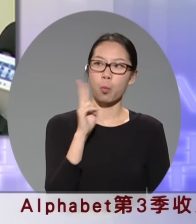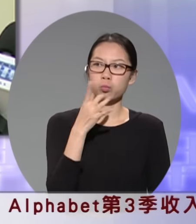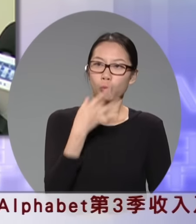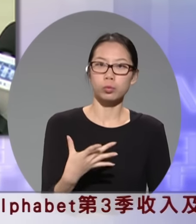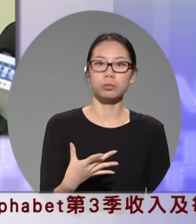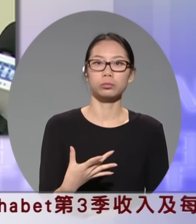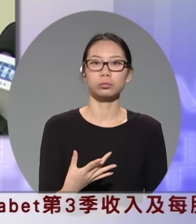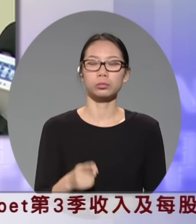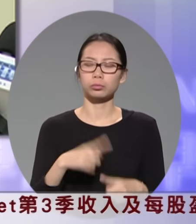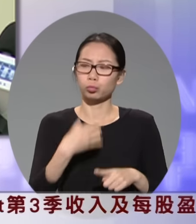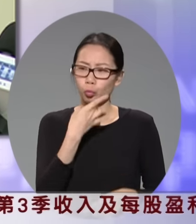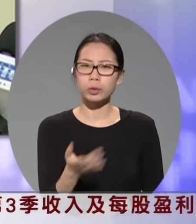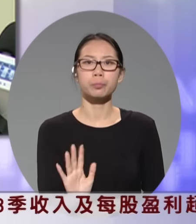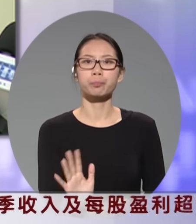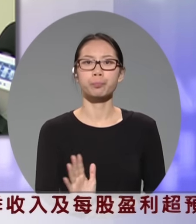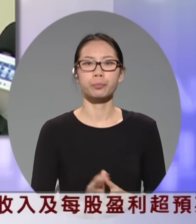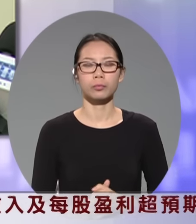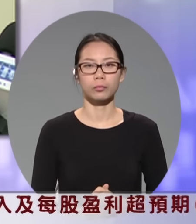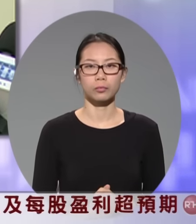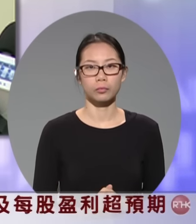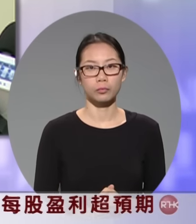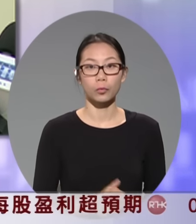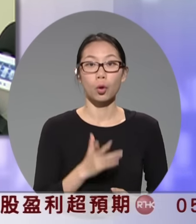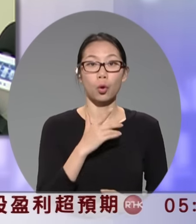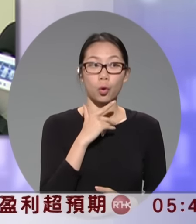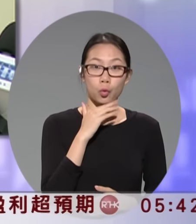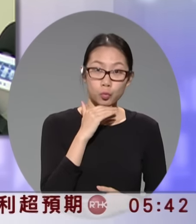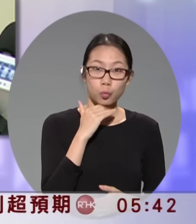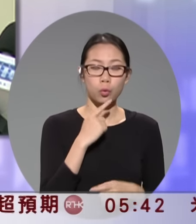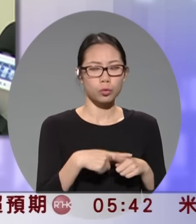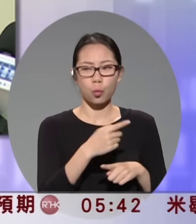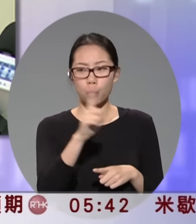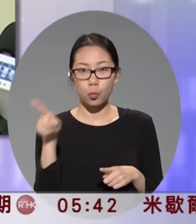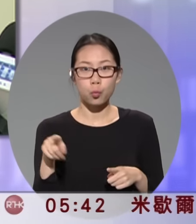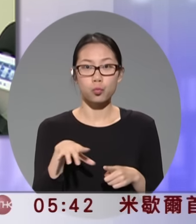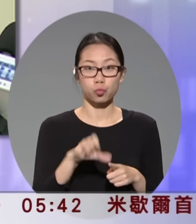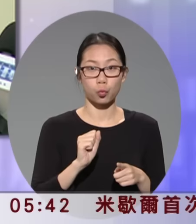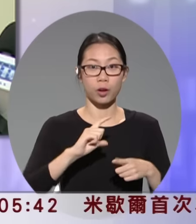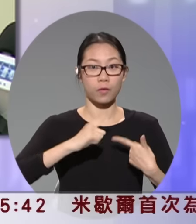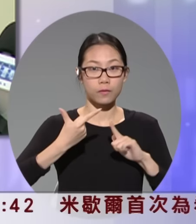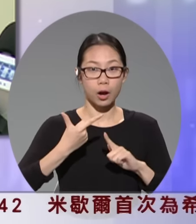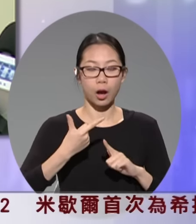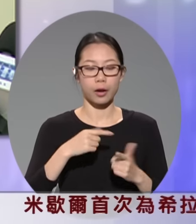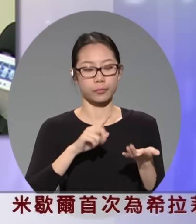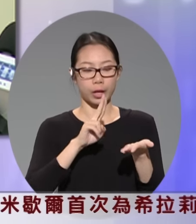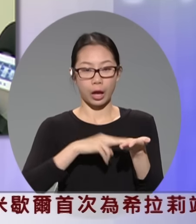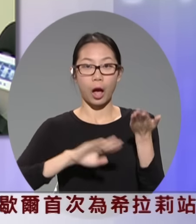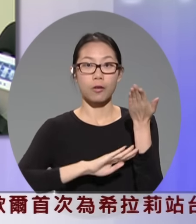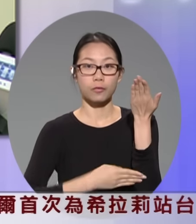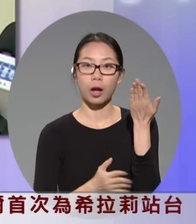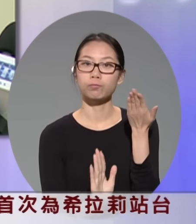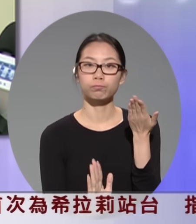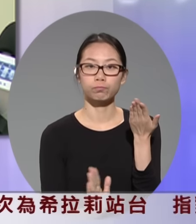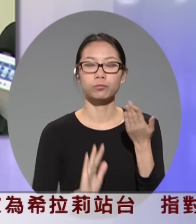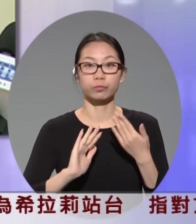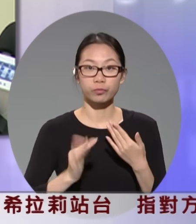憎。如果有人採取的手段是你不立法，我將